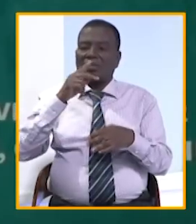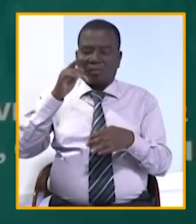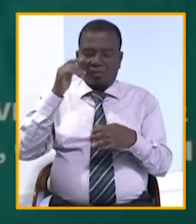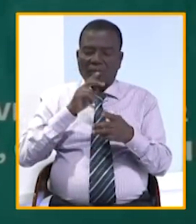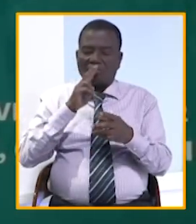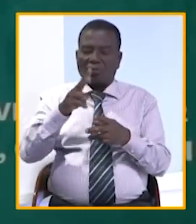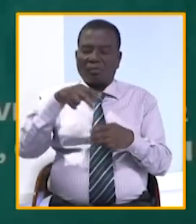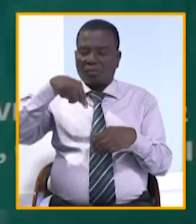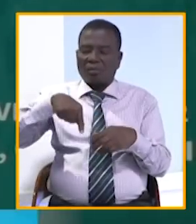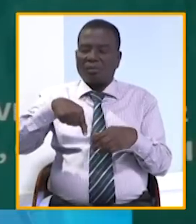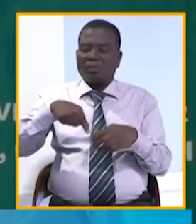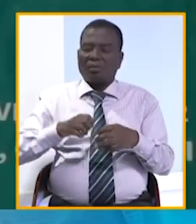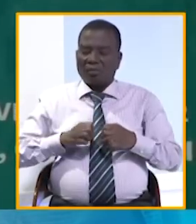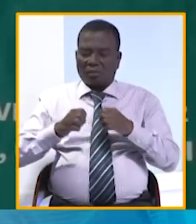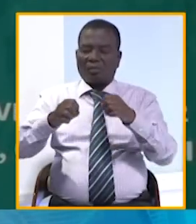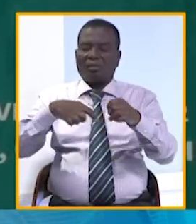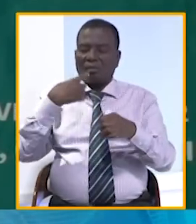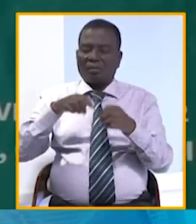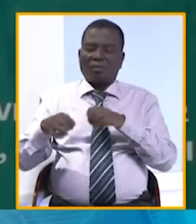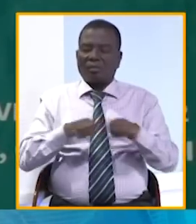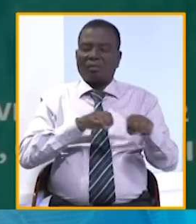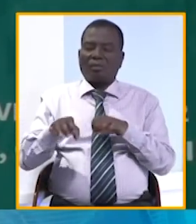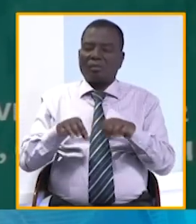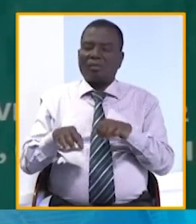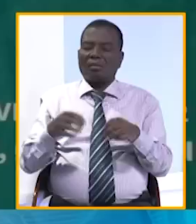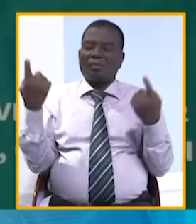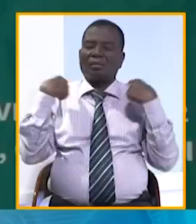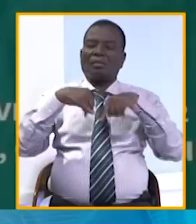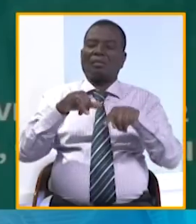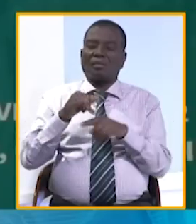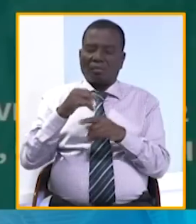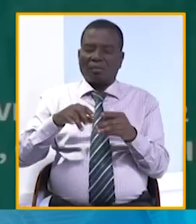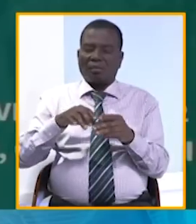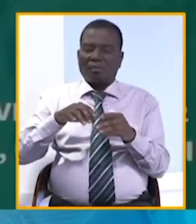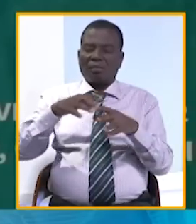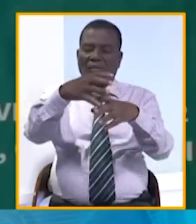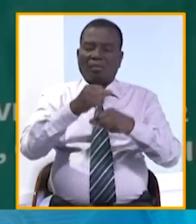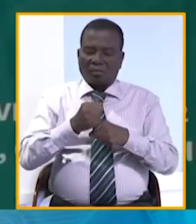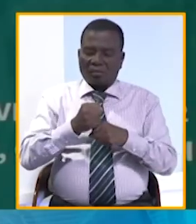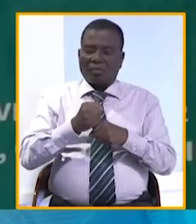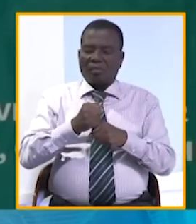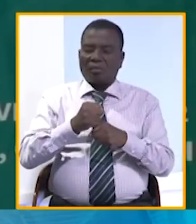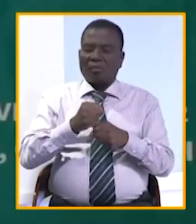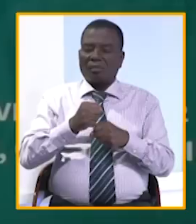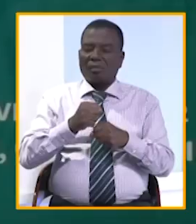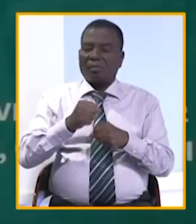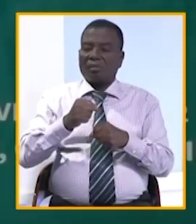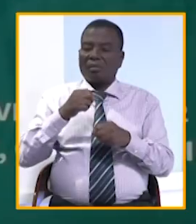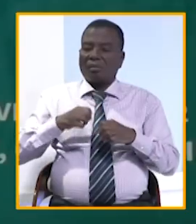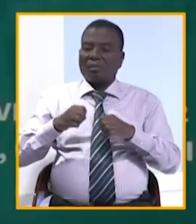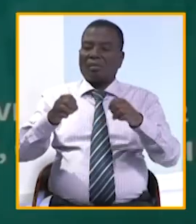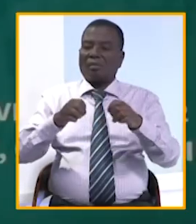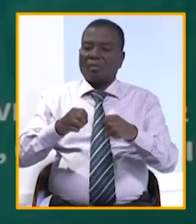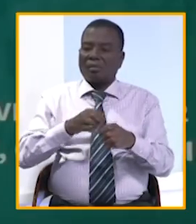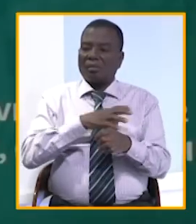convaincus que les efforts qui ont été faits quant à la révision, n'est-ce pas, des catégorisations, ces efforts-là seront